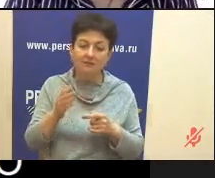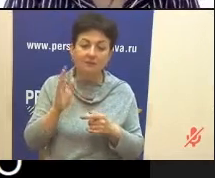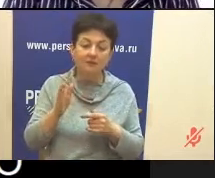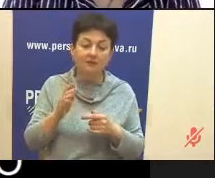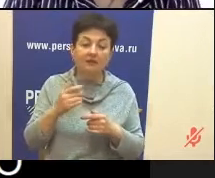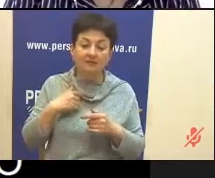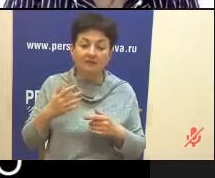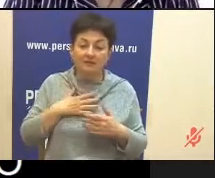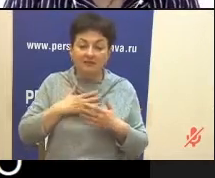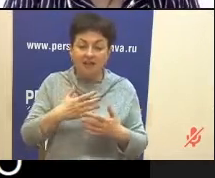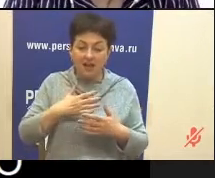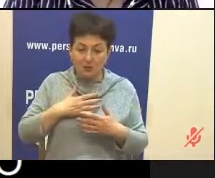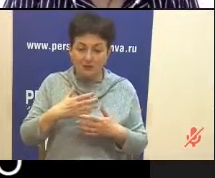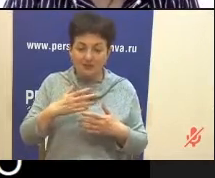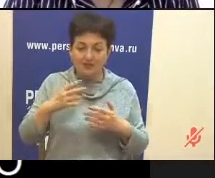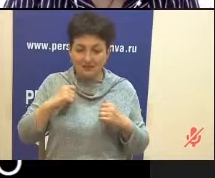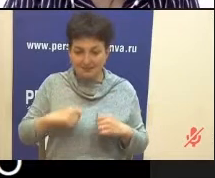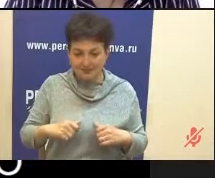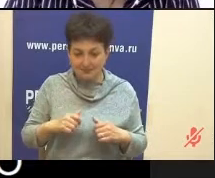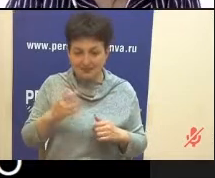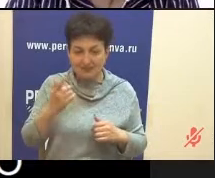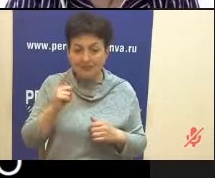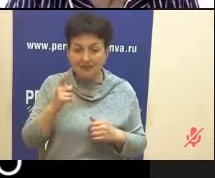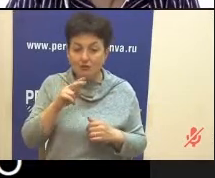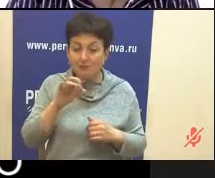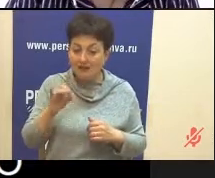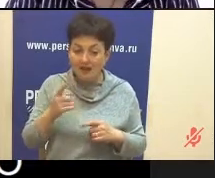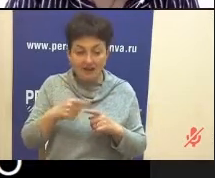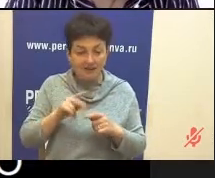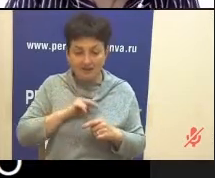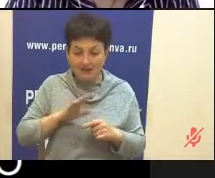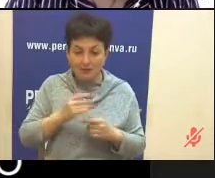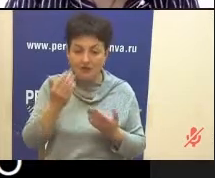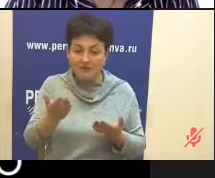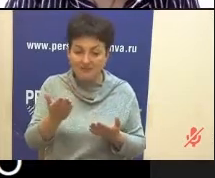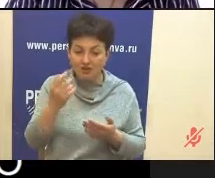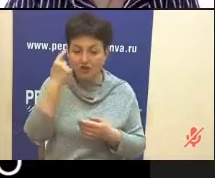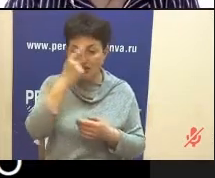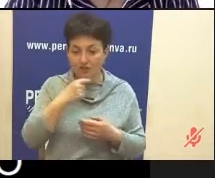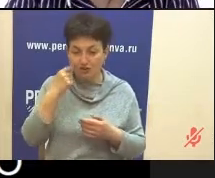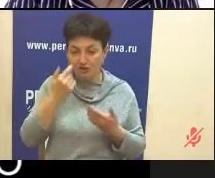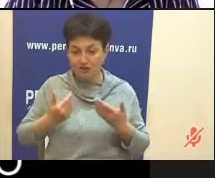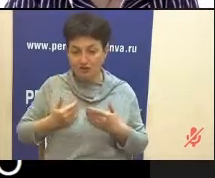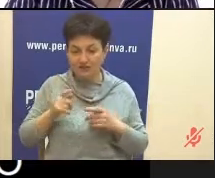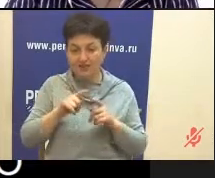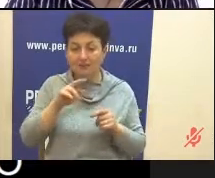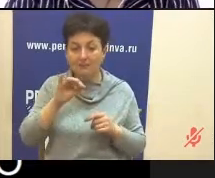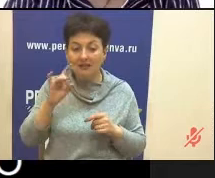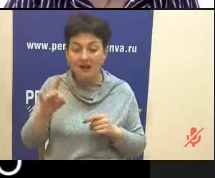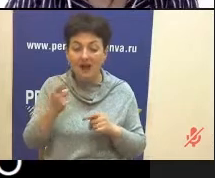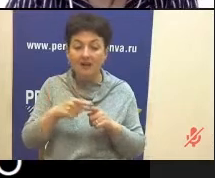будут. Это вам предстоит вздохнуть и смириться, если вы еще этого не сделали, потому что пиар – это не работа, это ваша личная